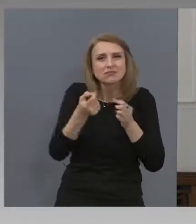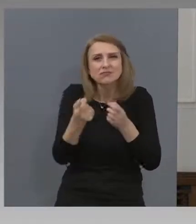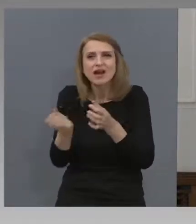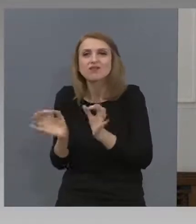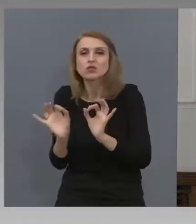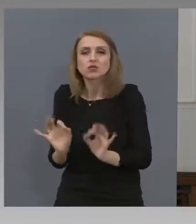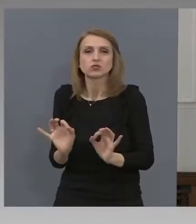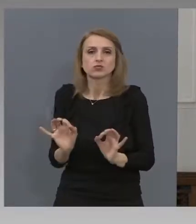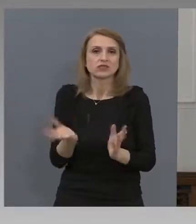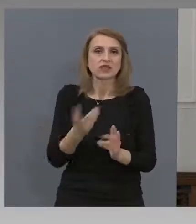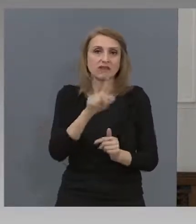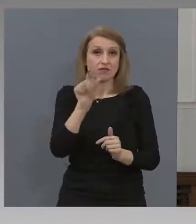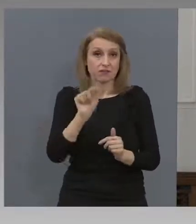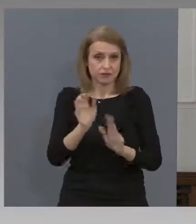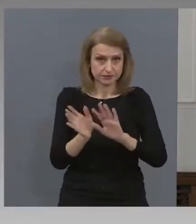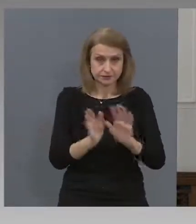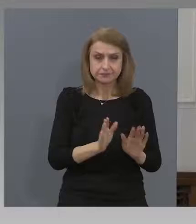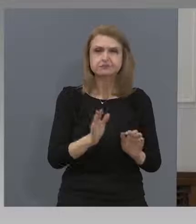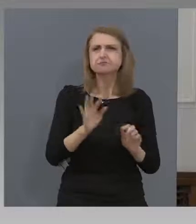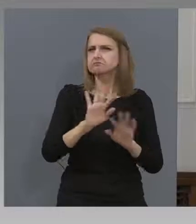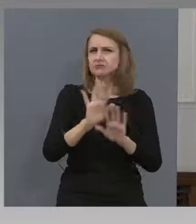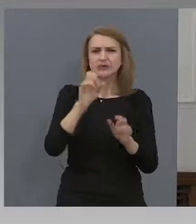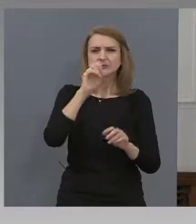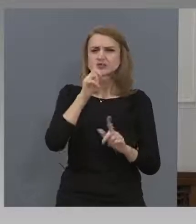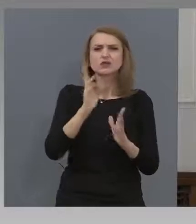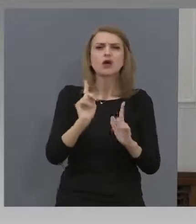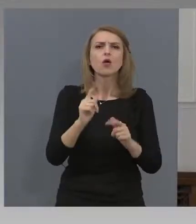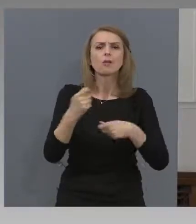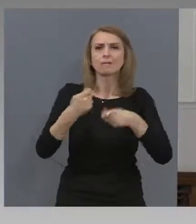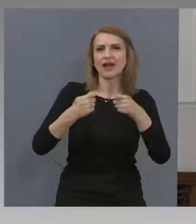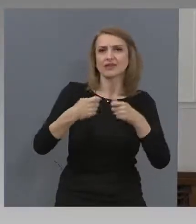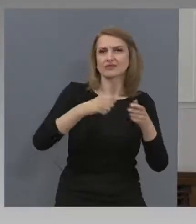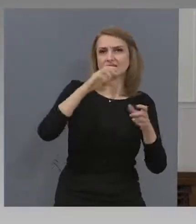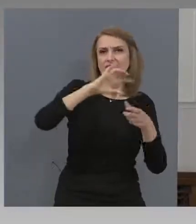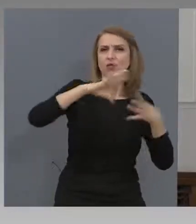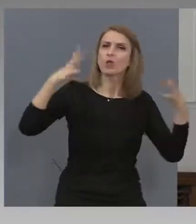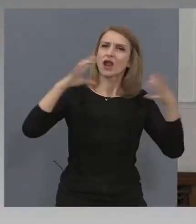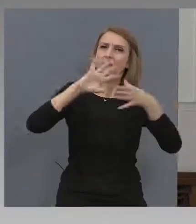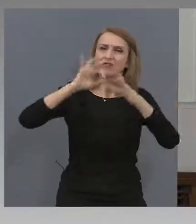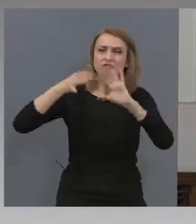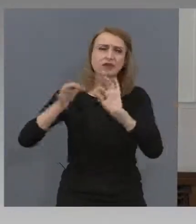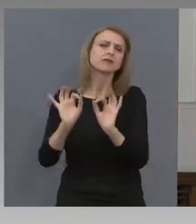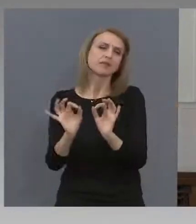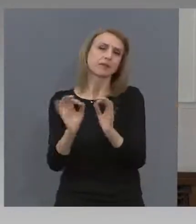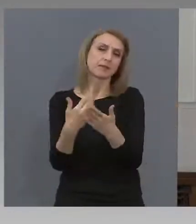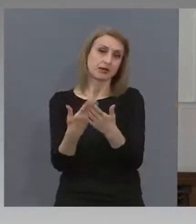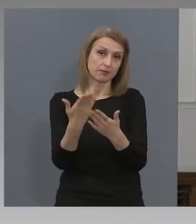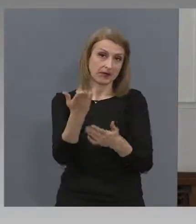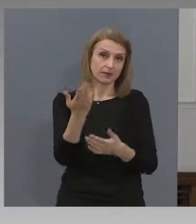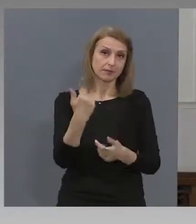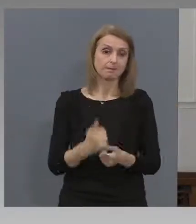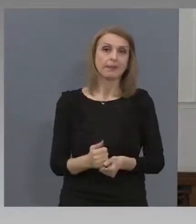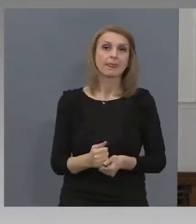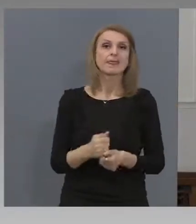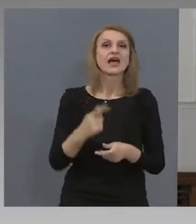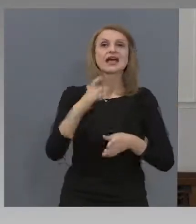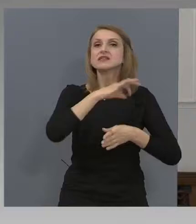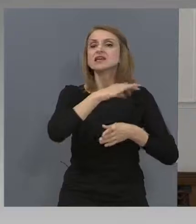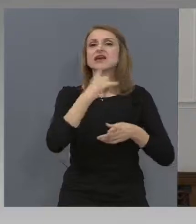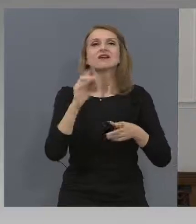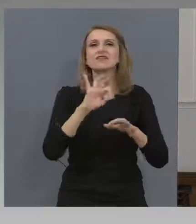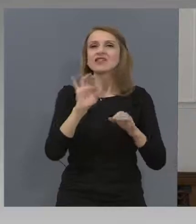дума. За която и верига да си помислите в момента, сигурна съм, ще се сетите. Например, седмица